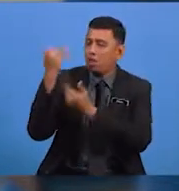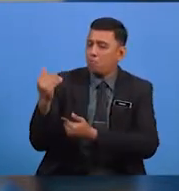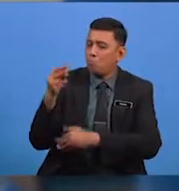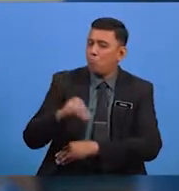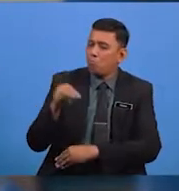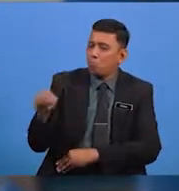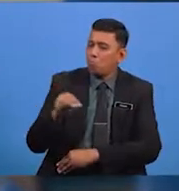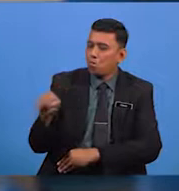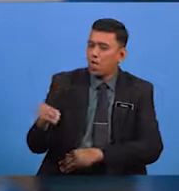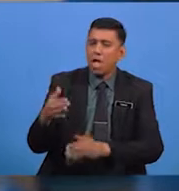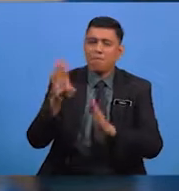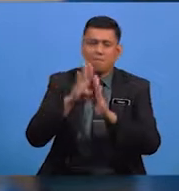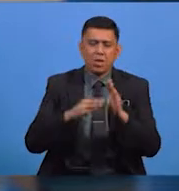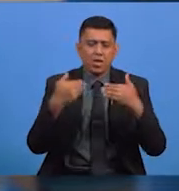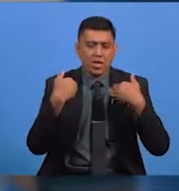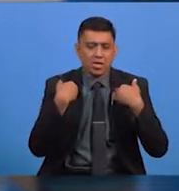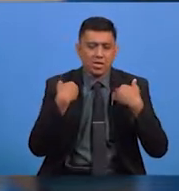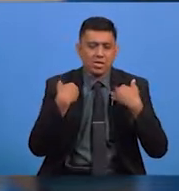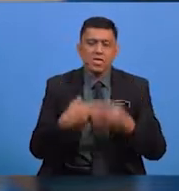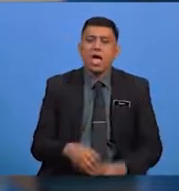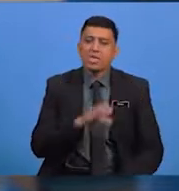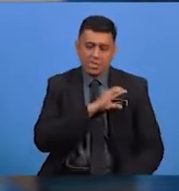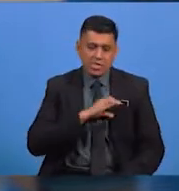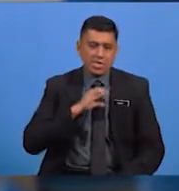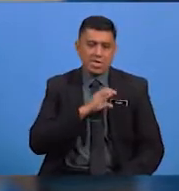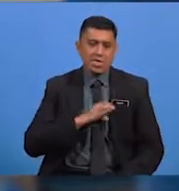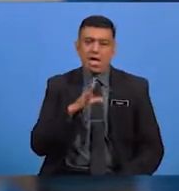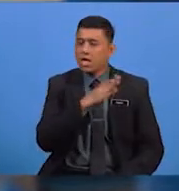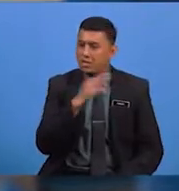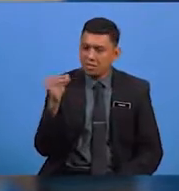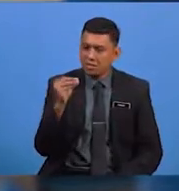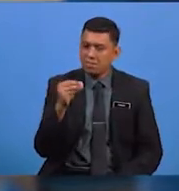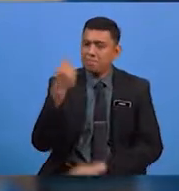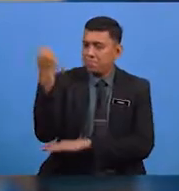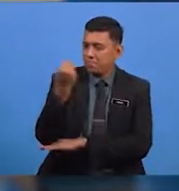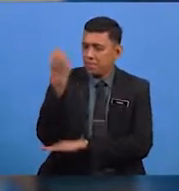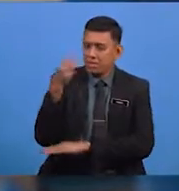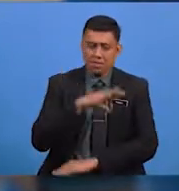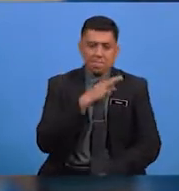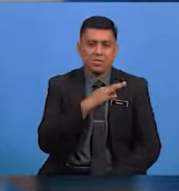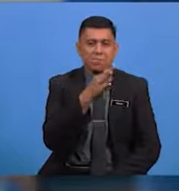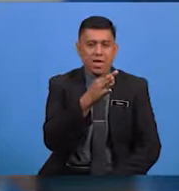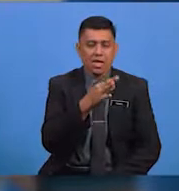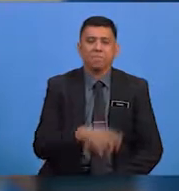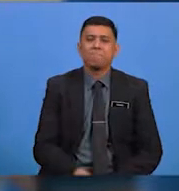murid-murid berada dalam keadaan ceria dan sentiasa bersemangat.